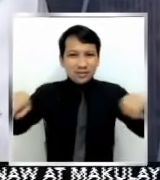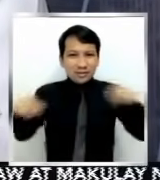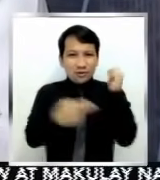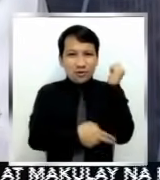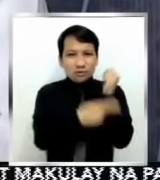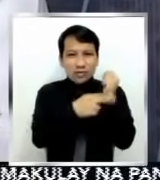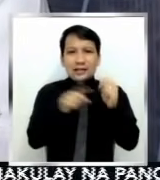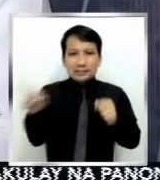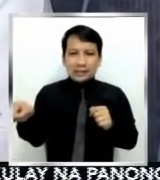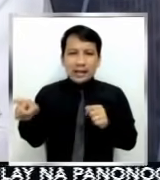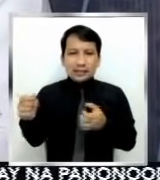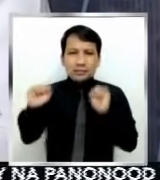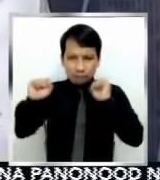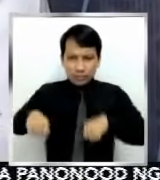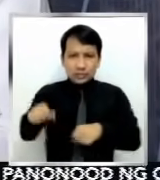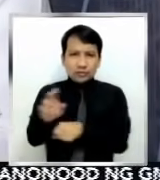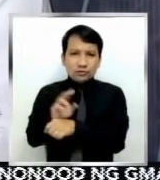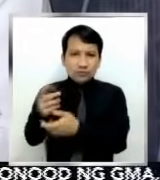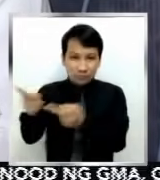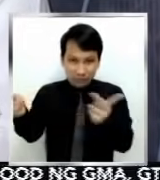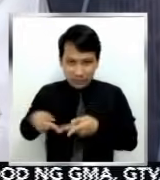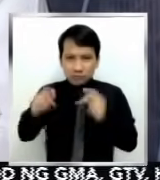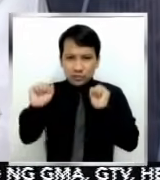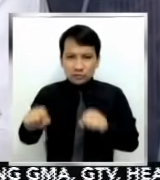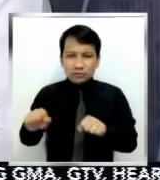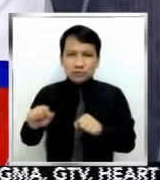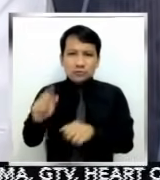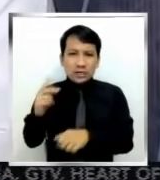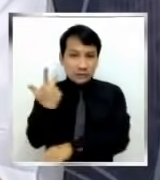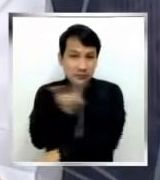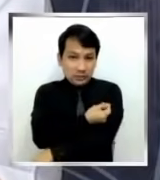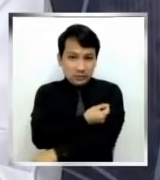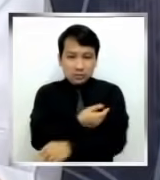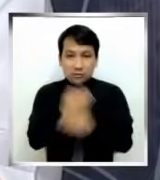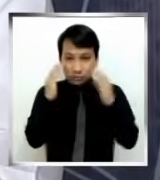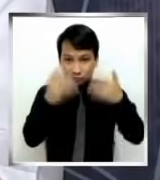their places. Mav Gonzalez, nakatutok, 24 oras.